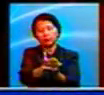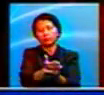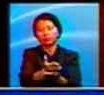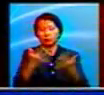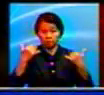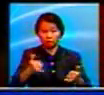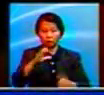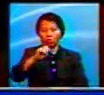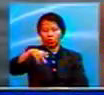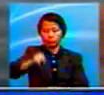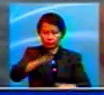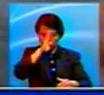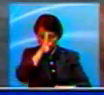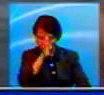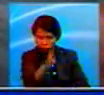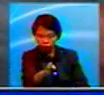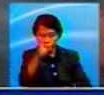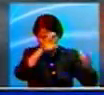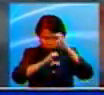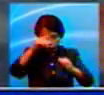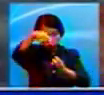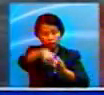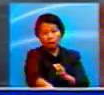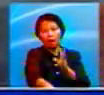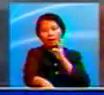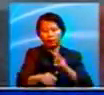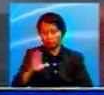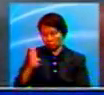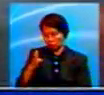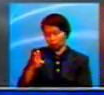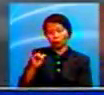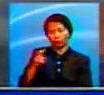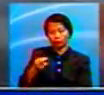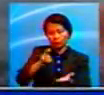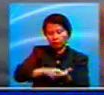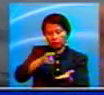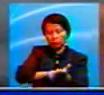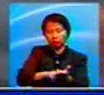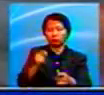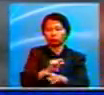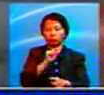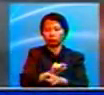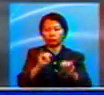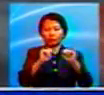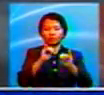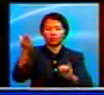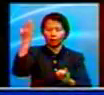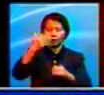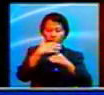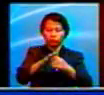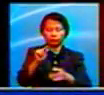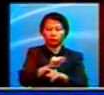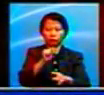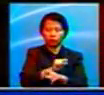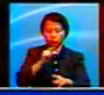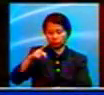ini operasi bertumpu kepada pencarian dalam air dan Bluefin 21 untuk rekod mula digunakan pada Isnin lepas selepas penggunaan